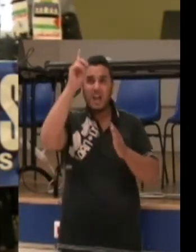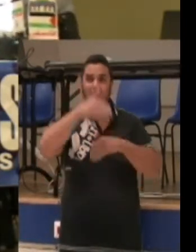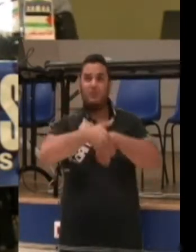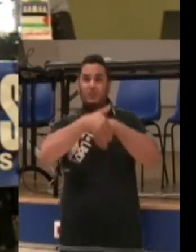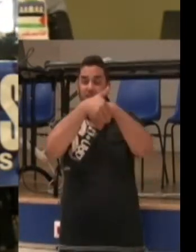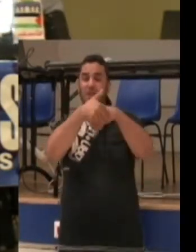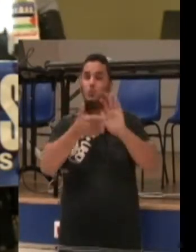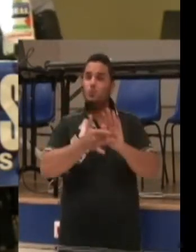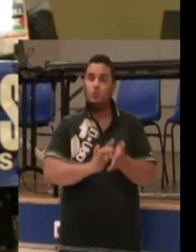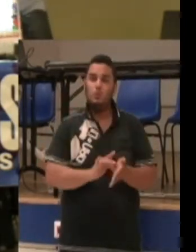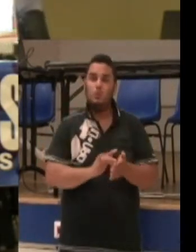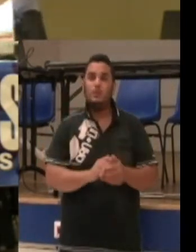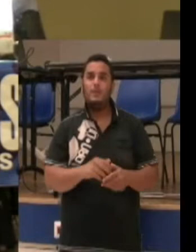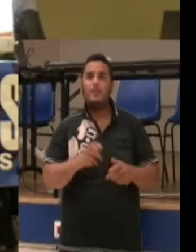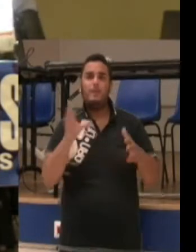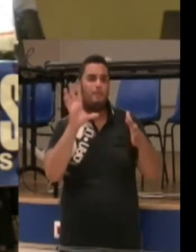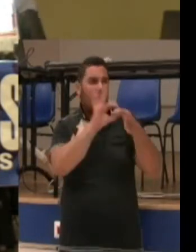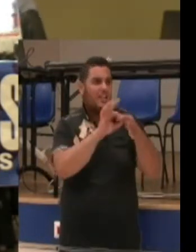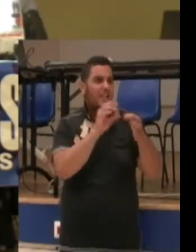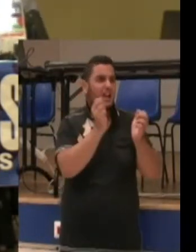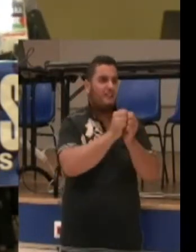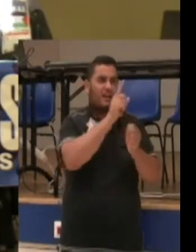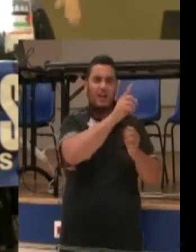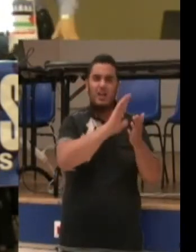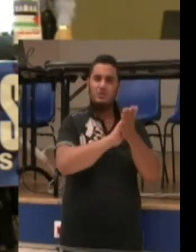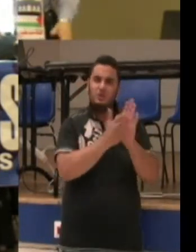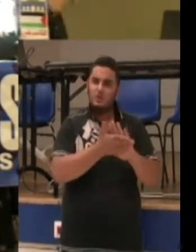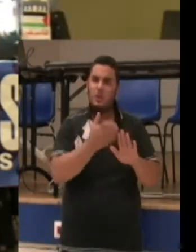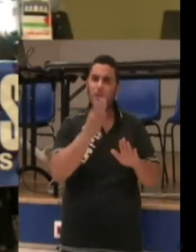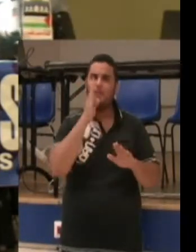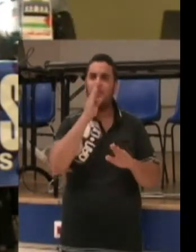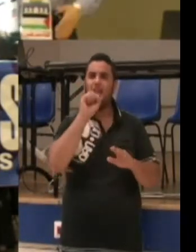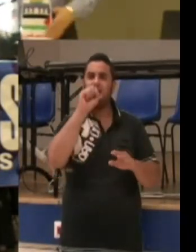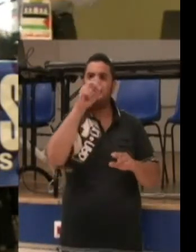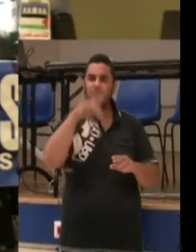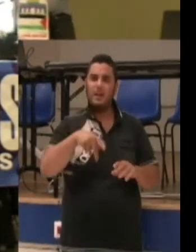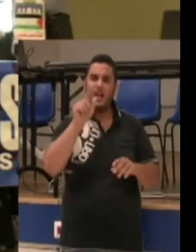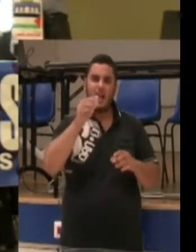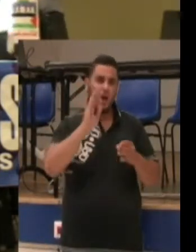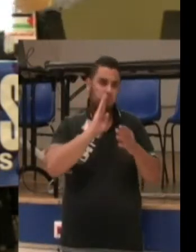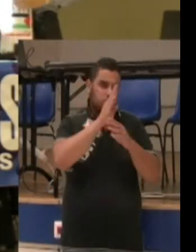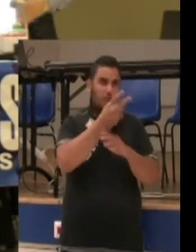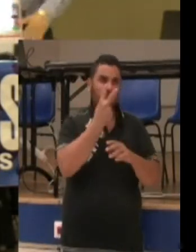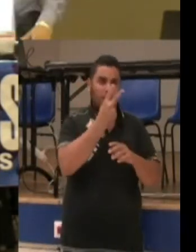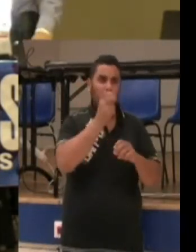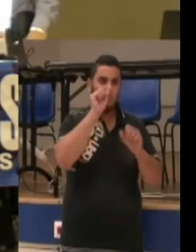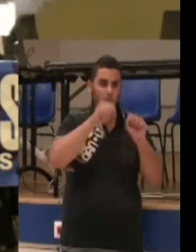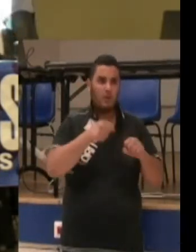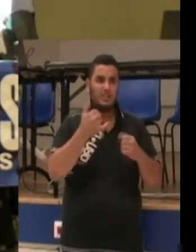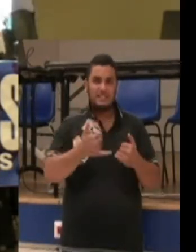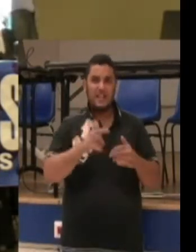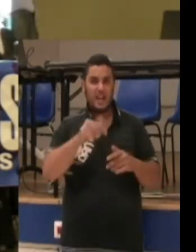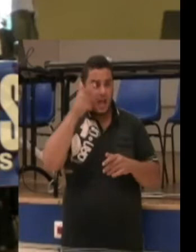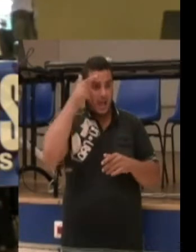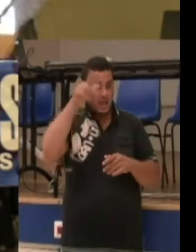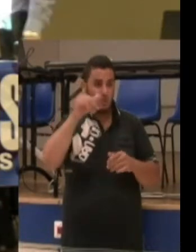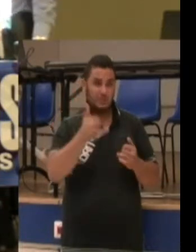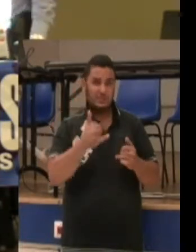Dont parrainage, l'association CBSP, vous avez une section ici à Lyon, à côté